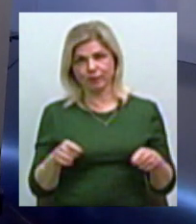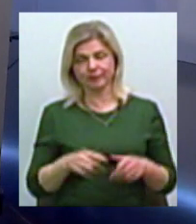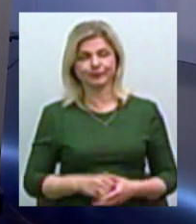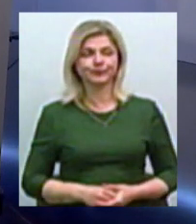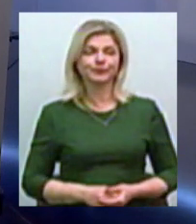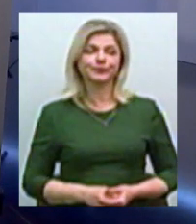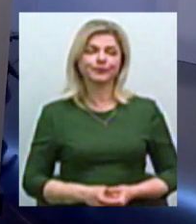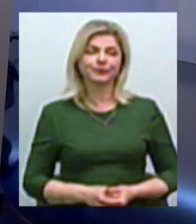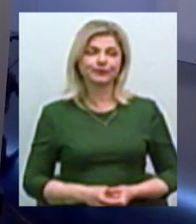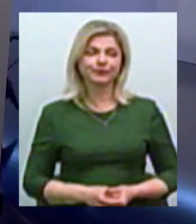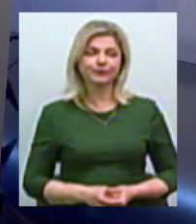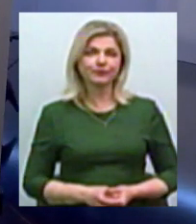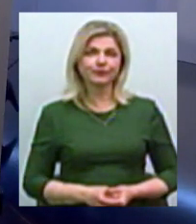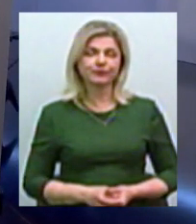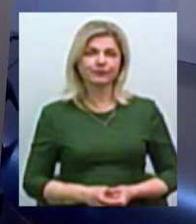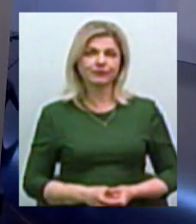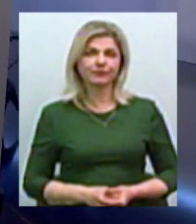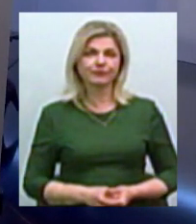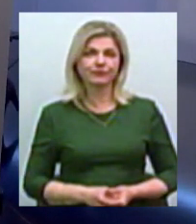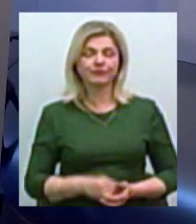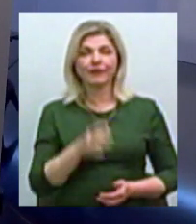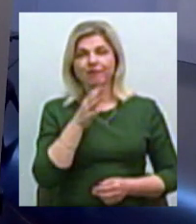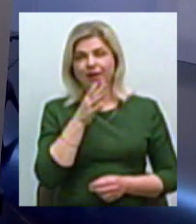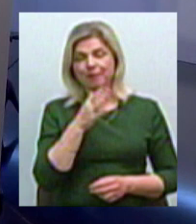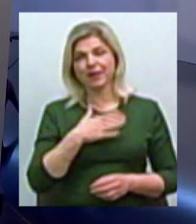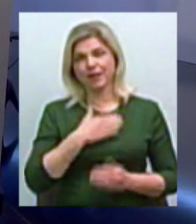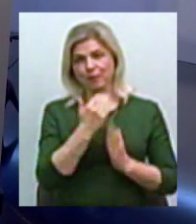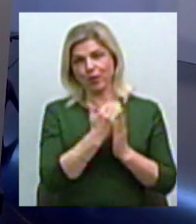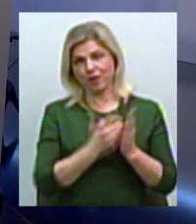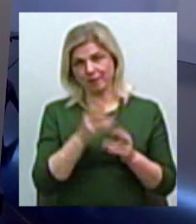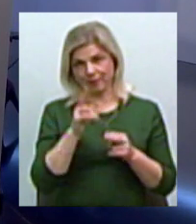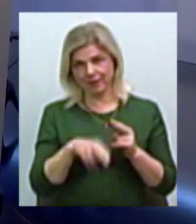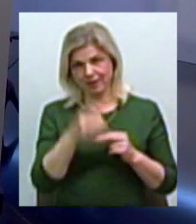Чисто пообіцяли. Окей, все. Що ж, час нашої програми вже сплинув.